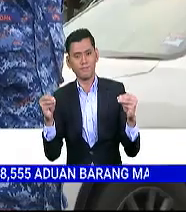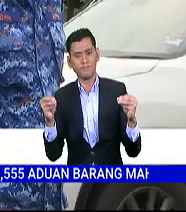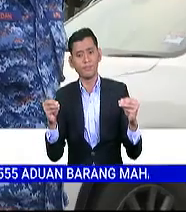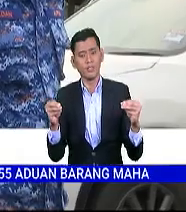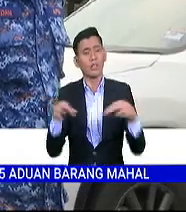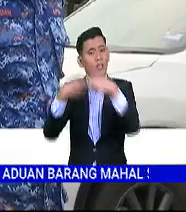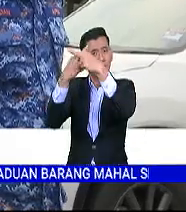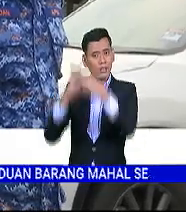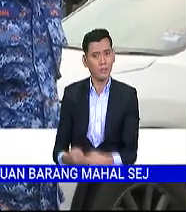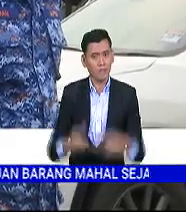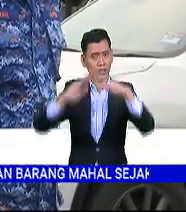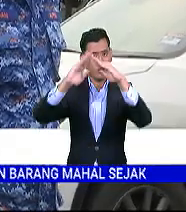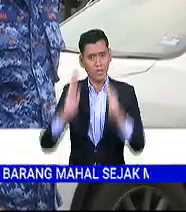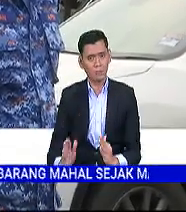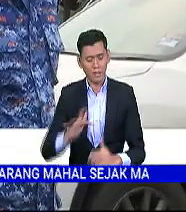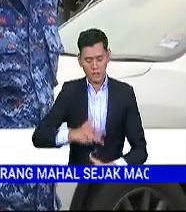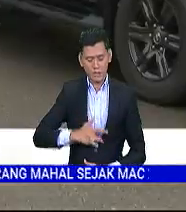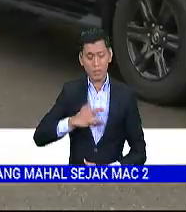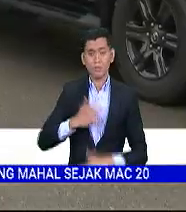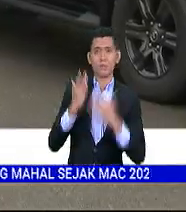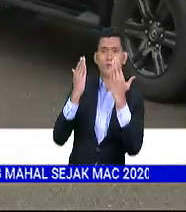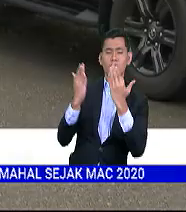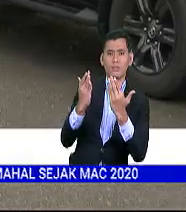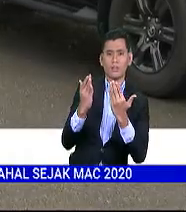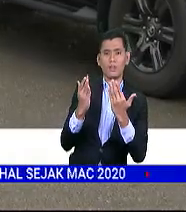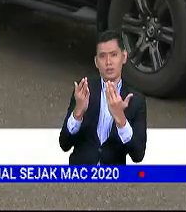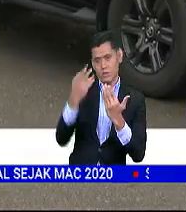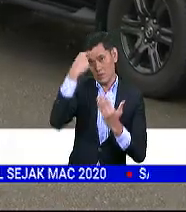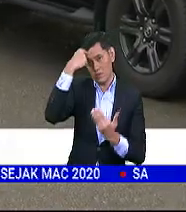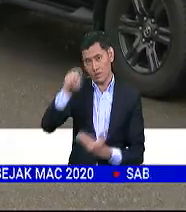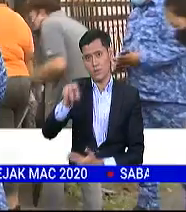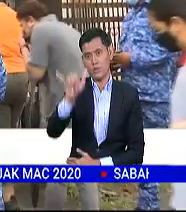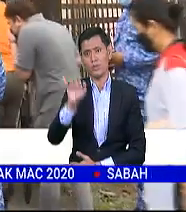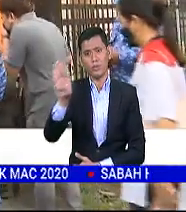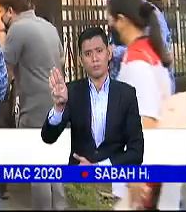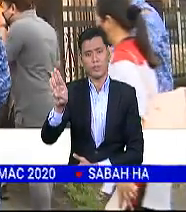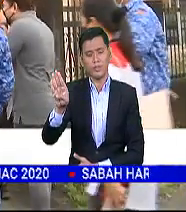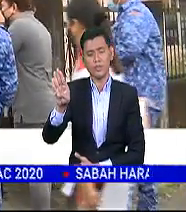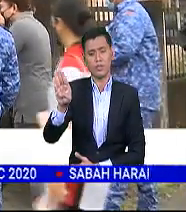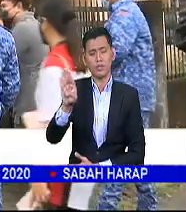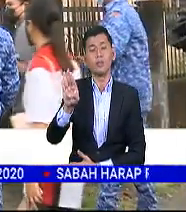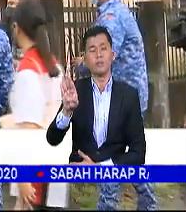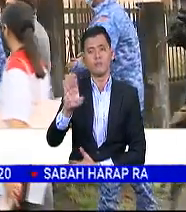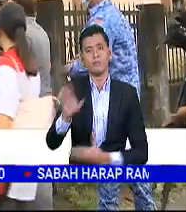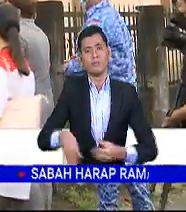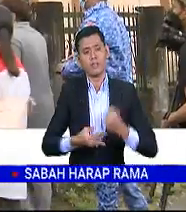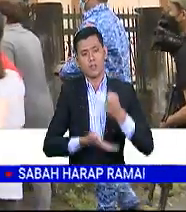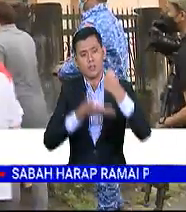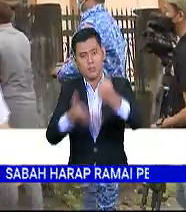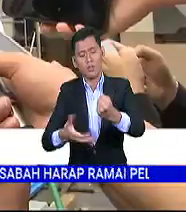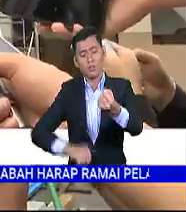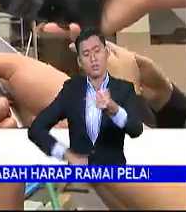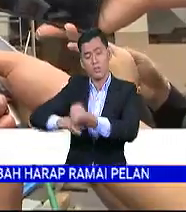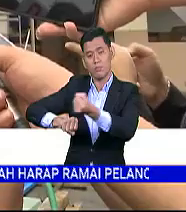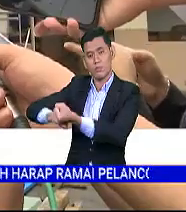siap. Jadi bersyukur juga kepada YB yang memberi sumbangan bantuan